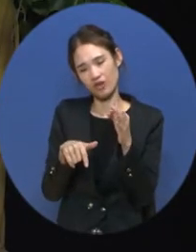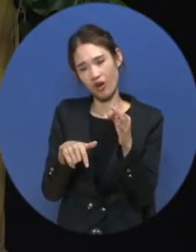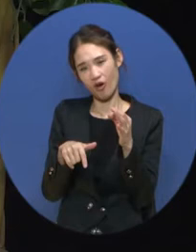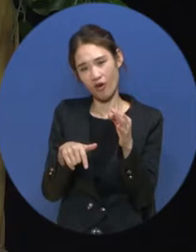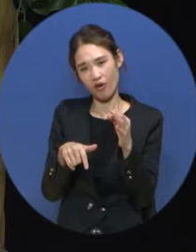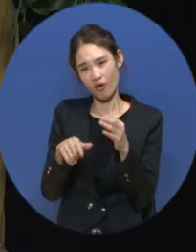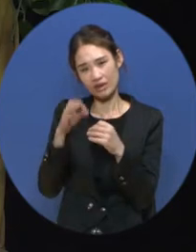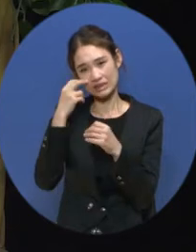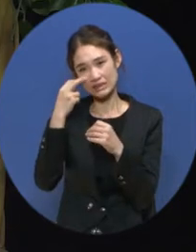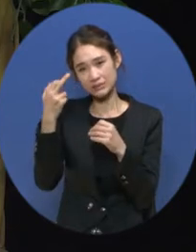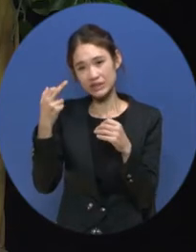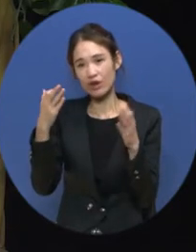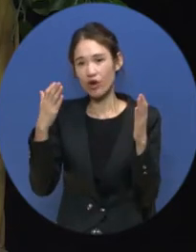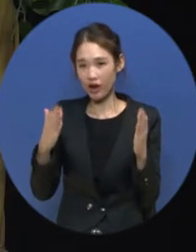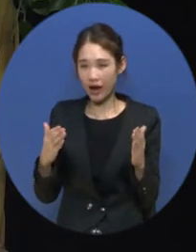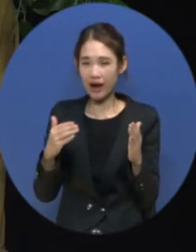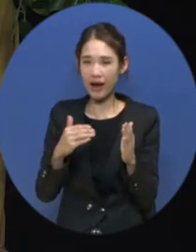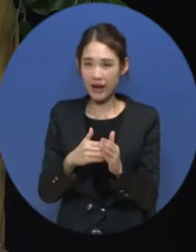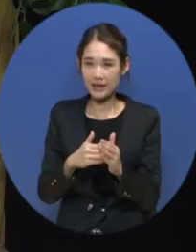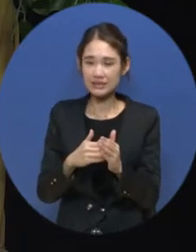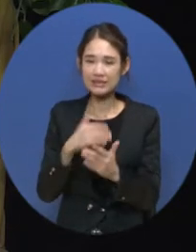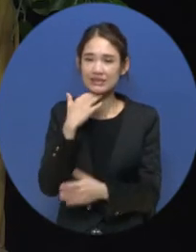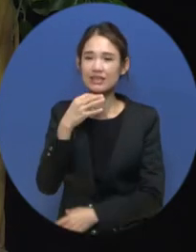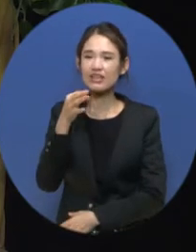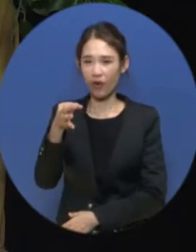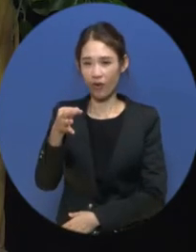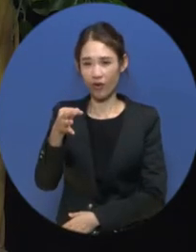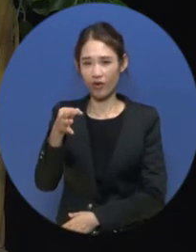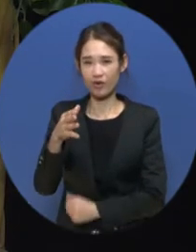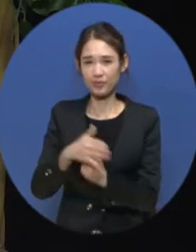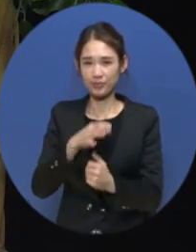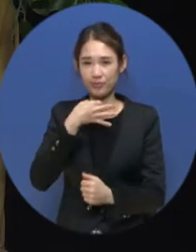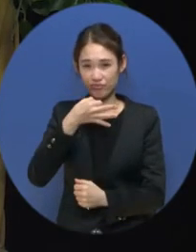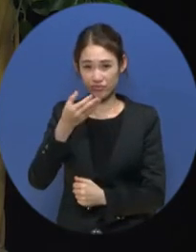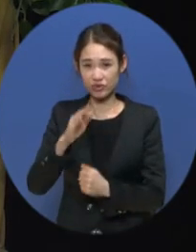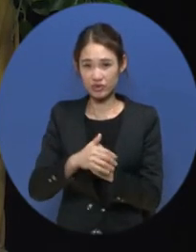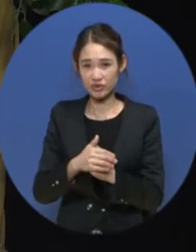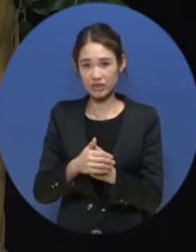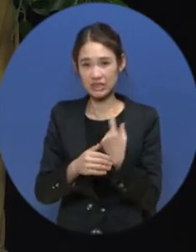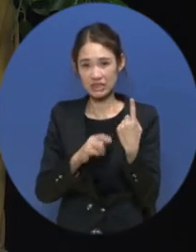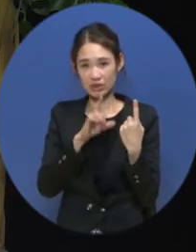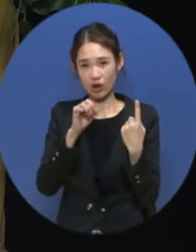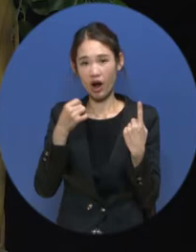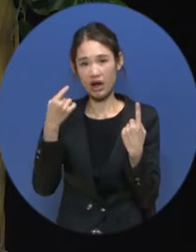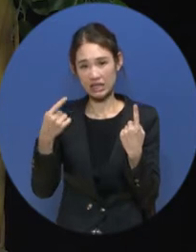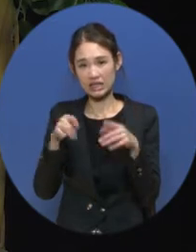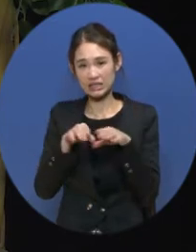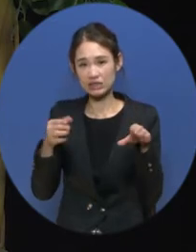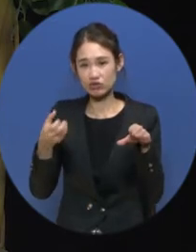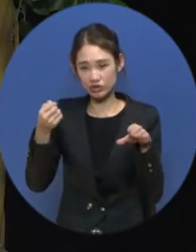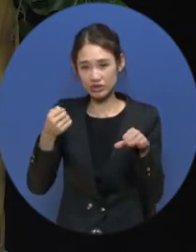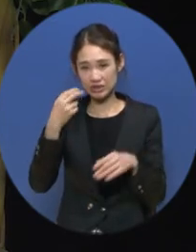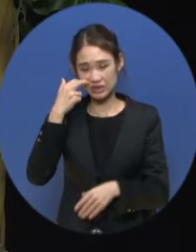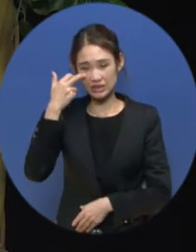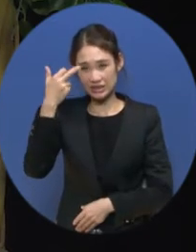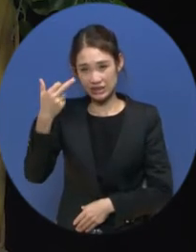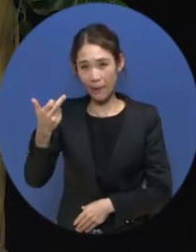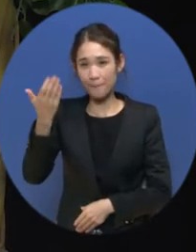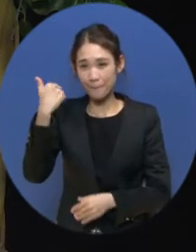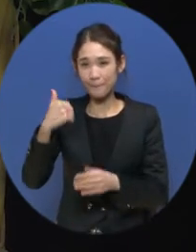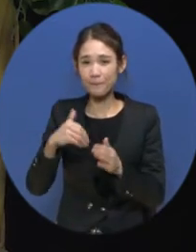하면 12개월까지를 영세라고 하는데 이제 우리 기준이 있어요. 그게 1월 1일 기준으로 해서 뭐